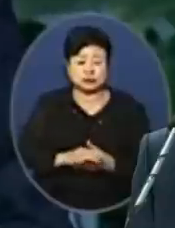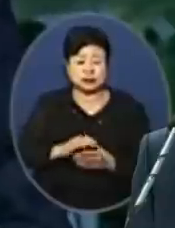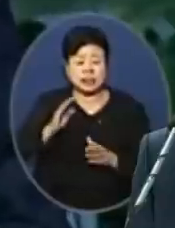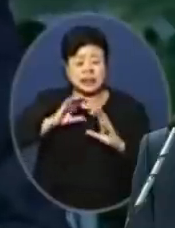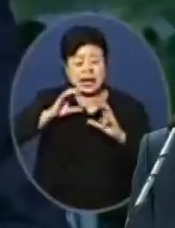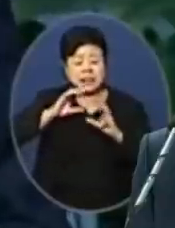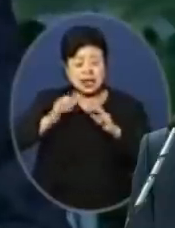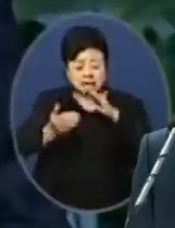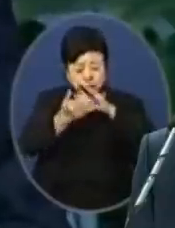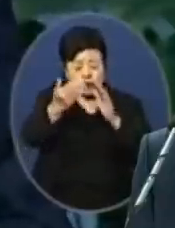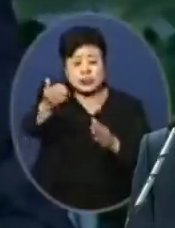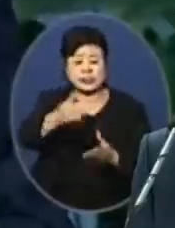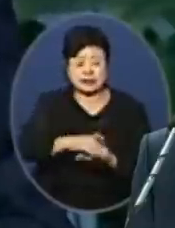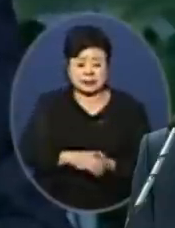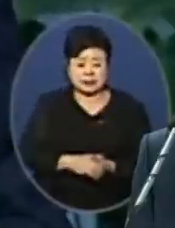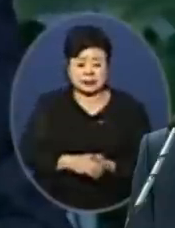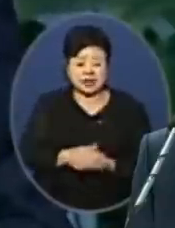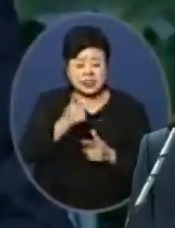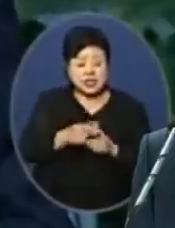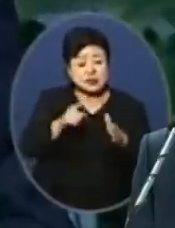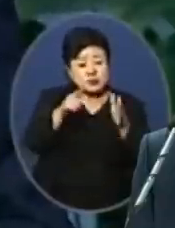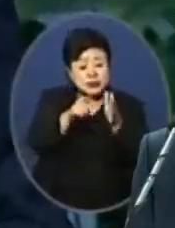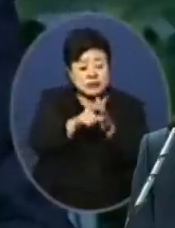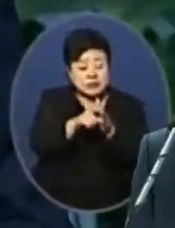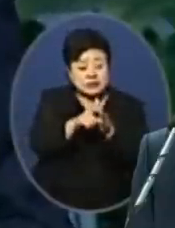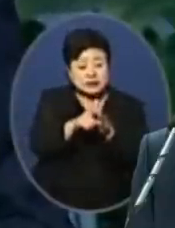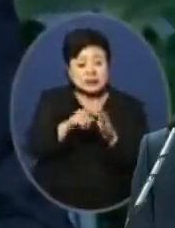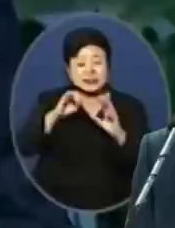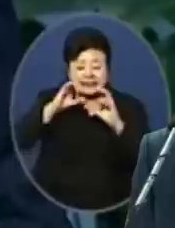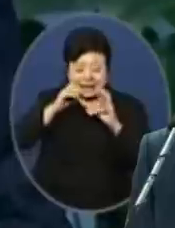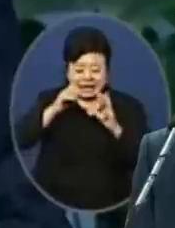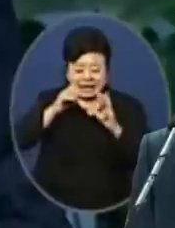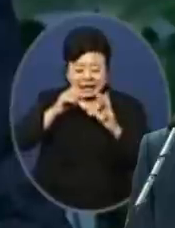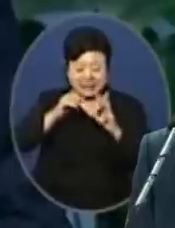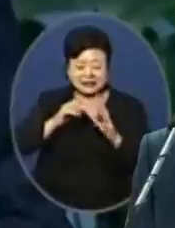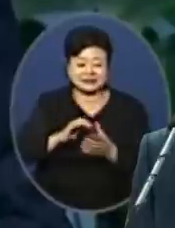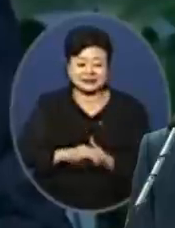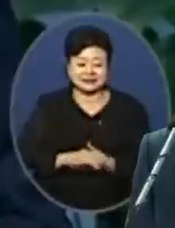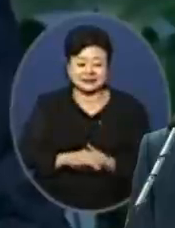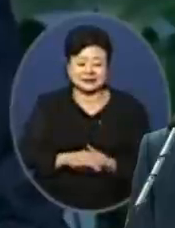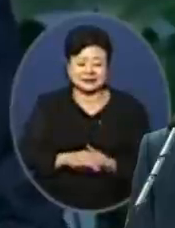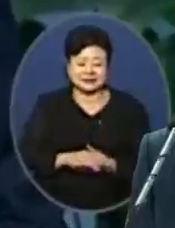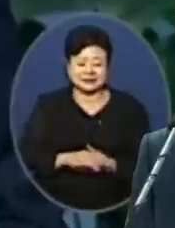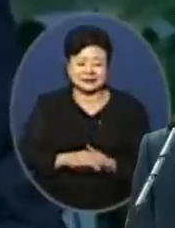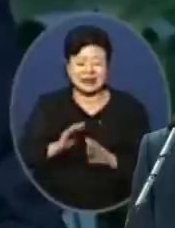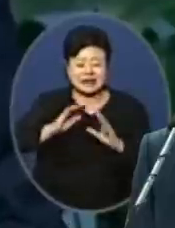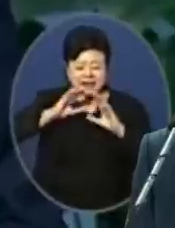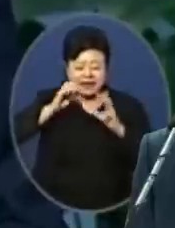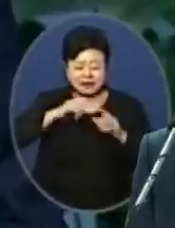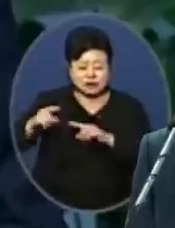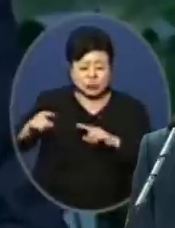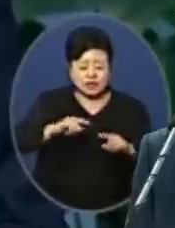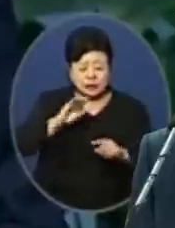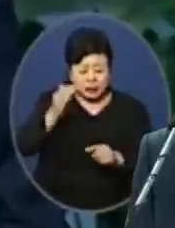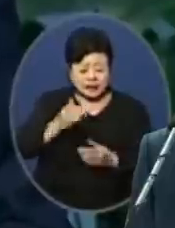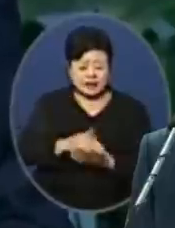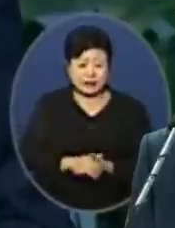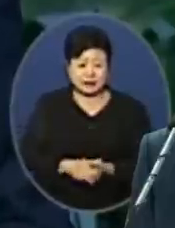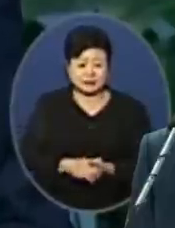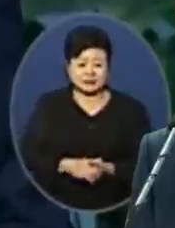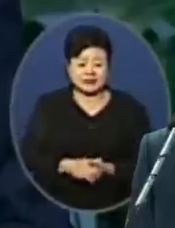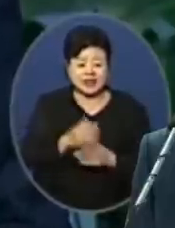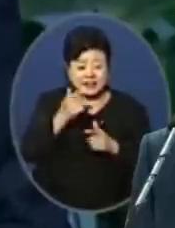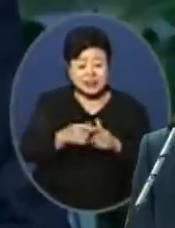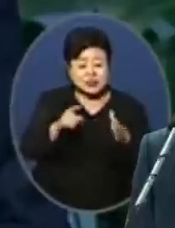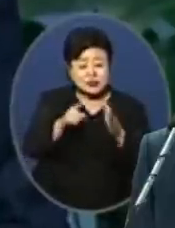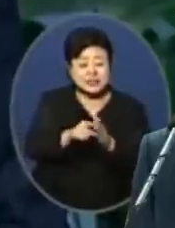천국이 이루어져야 되는 것입니다. 예수 믿는 나라, 국가와 천국을 누리게 되는 이유가 거기에 있는 것입니다.